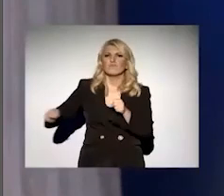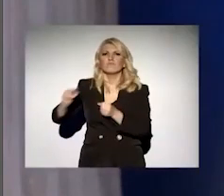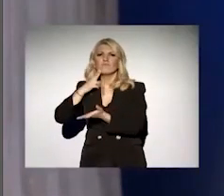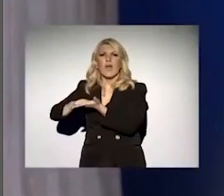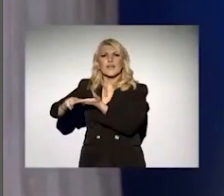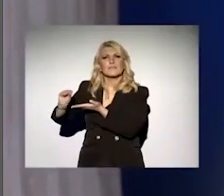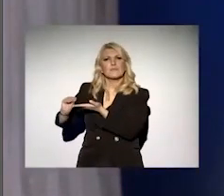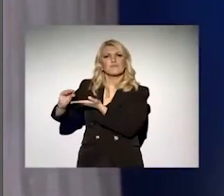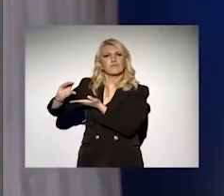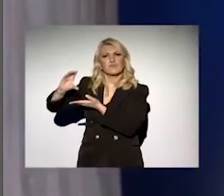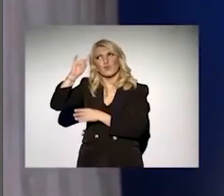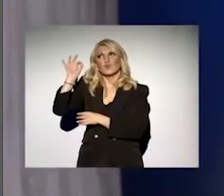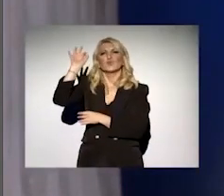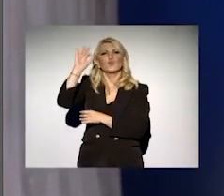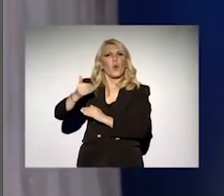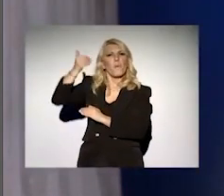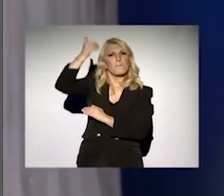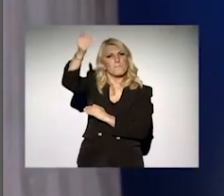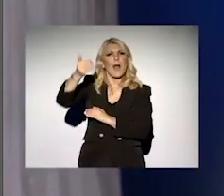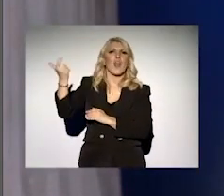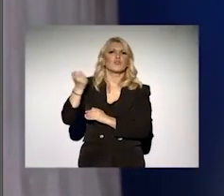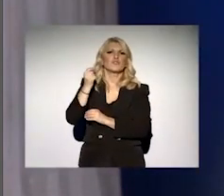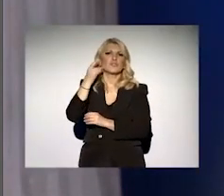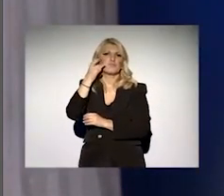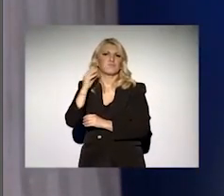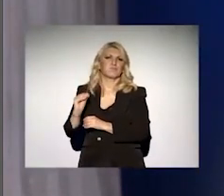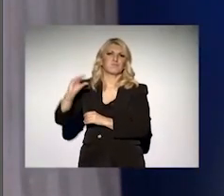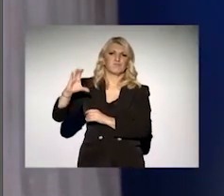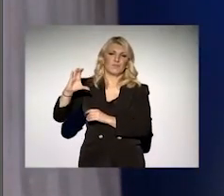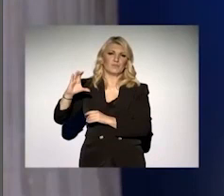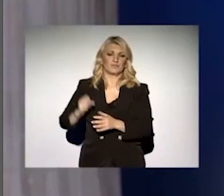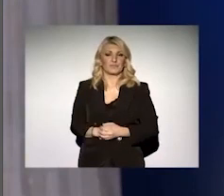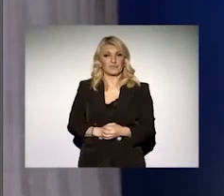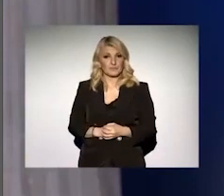Κυριακή. Και μάλιστα με πολύ υψηλούς προσκεκλημένους, κύριε Ρωμανέ.